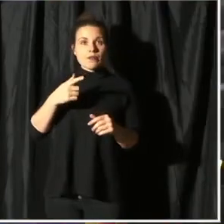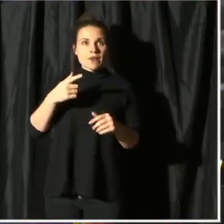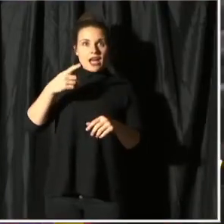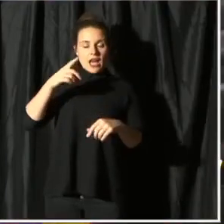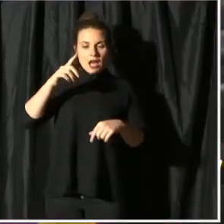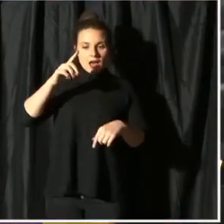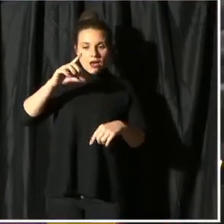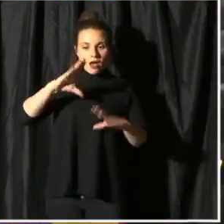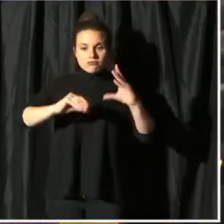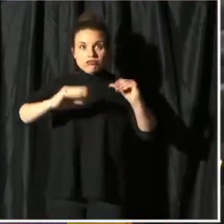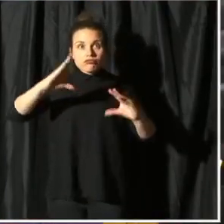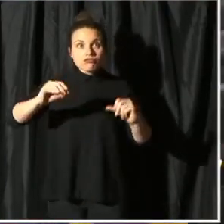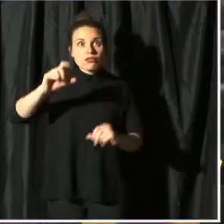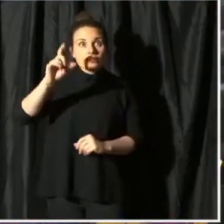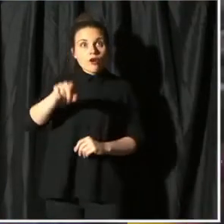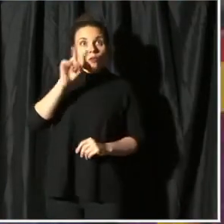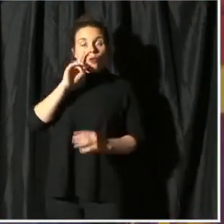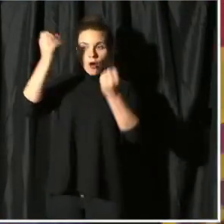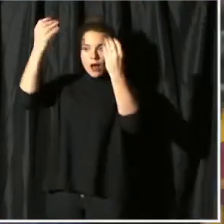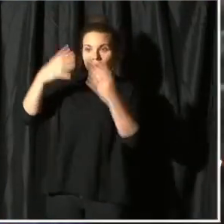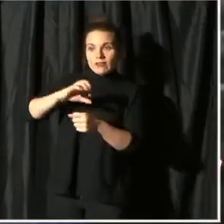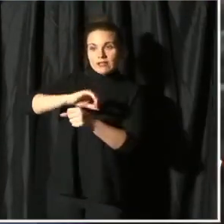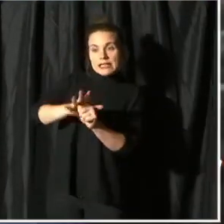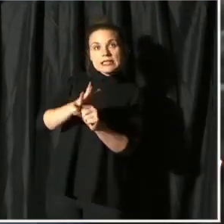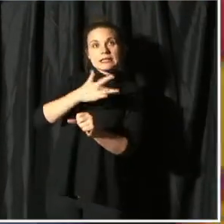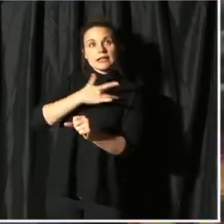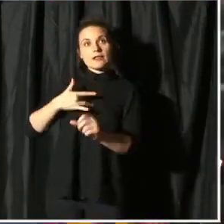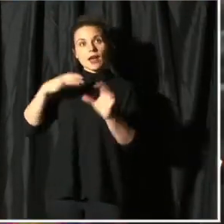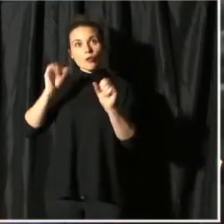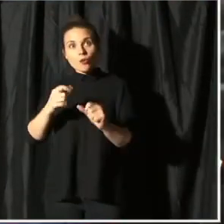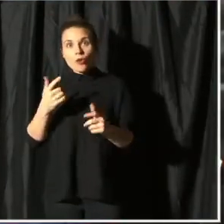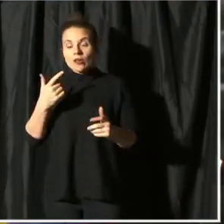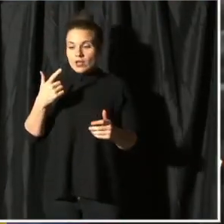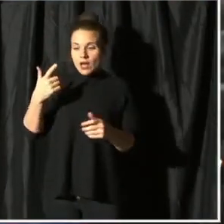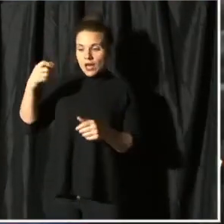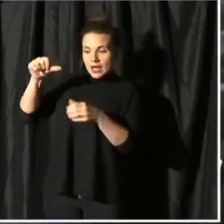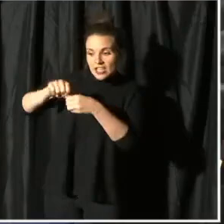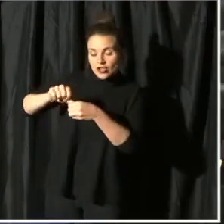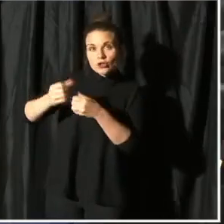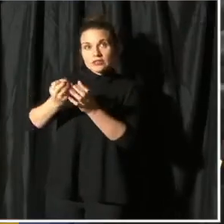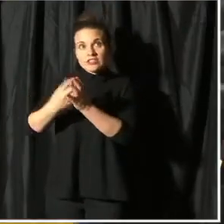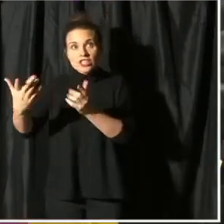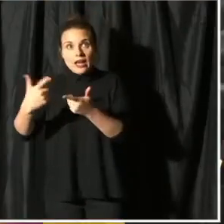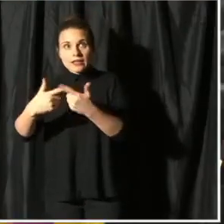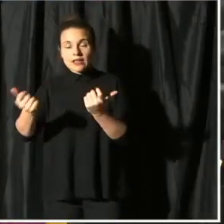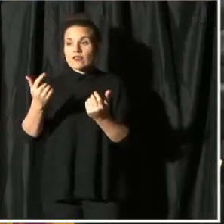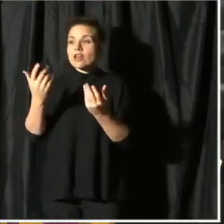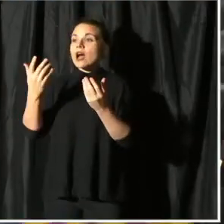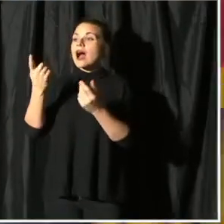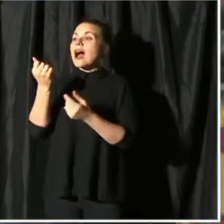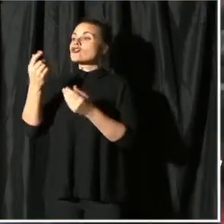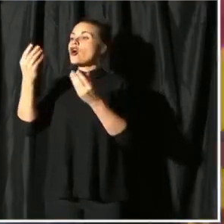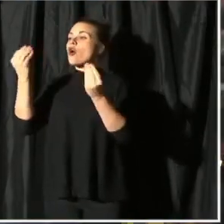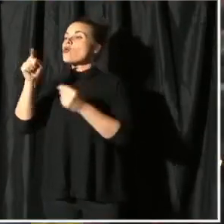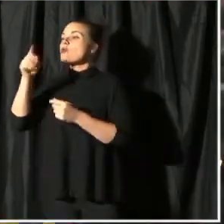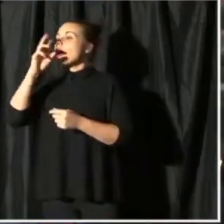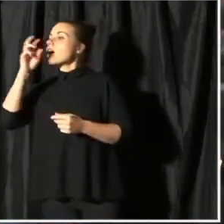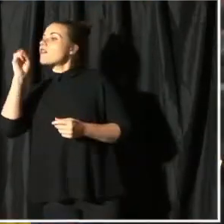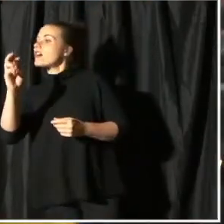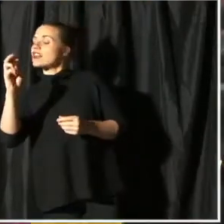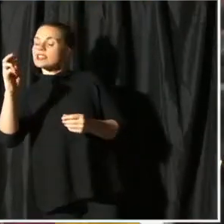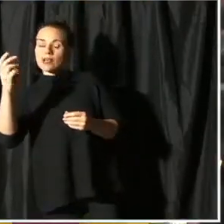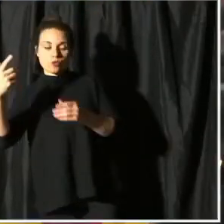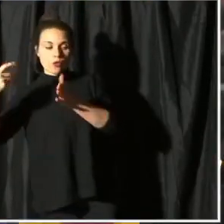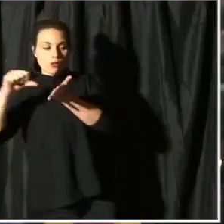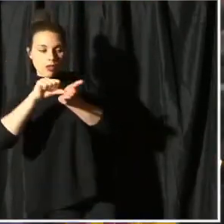peut avoir des choses imprévues et il faut avoir des moyens derrière donc il faut aller chercher l'argent là où il est pour le financement pour le placer là où on en a besoin